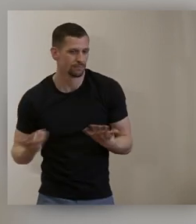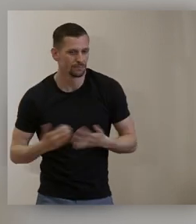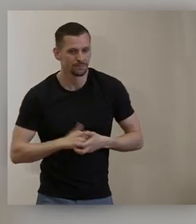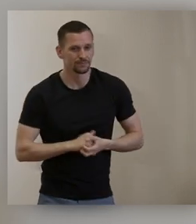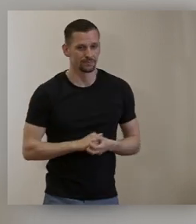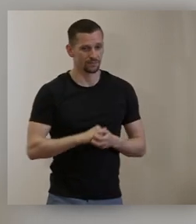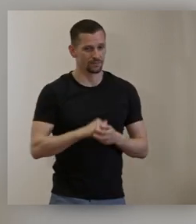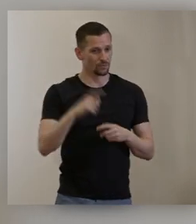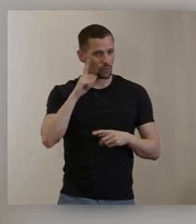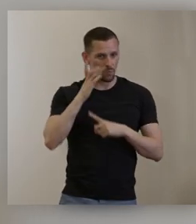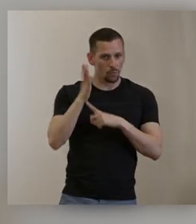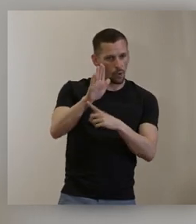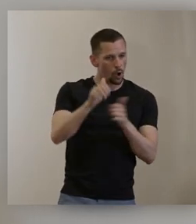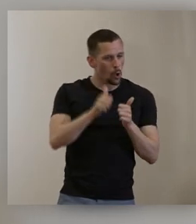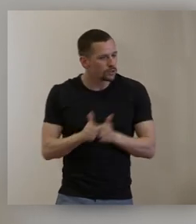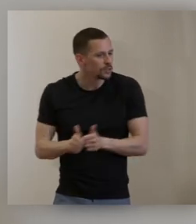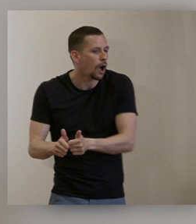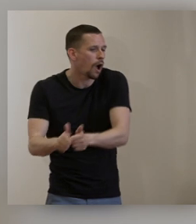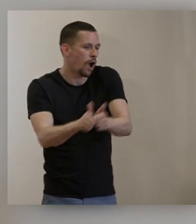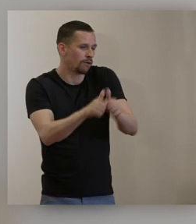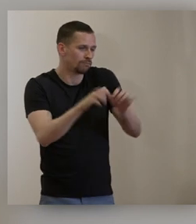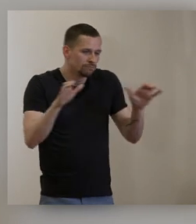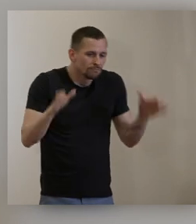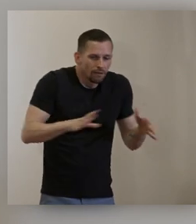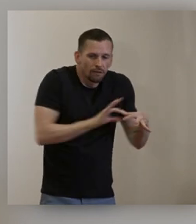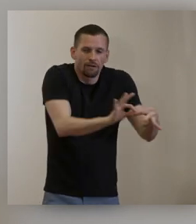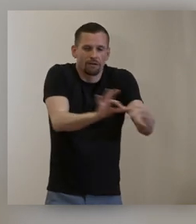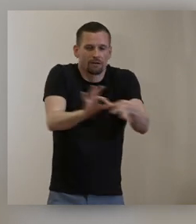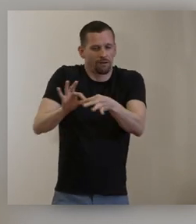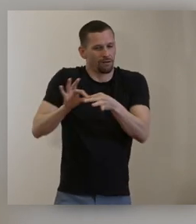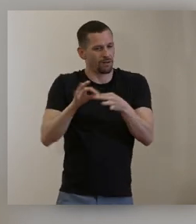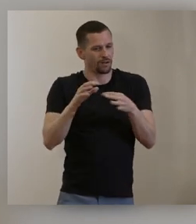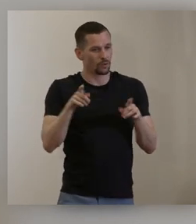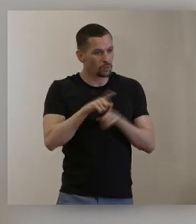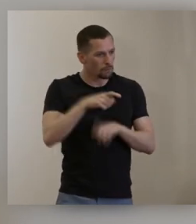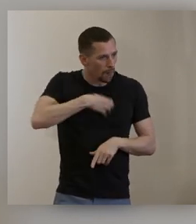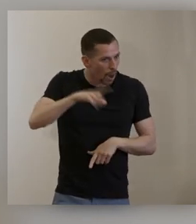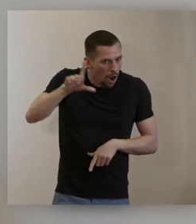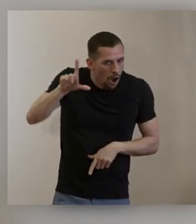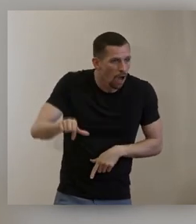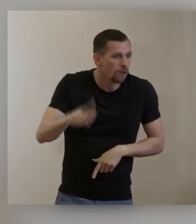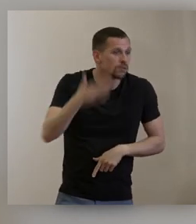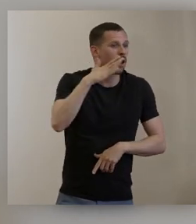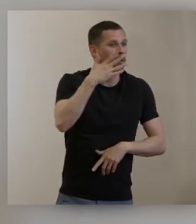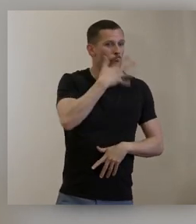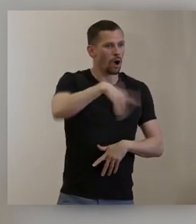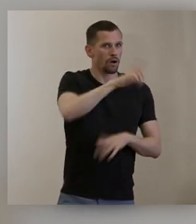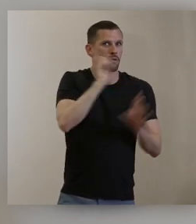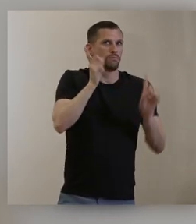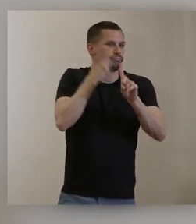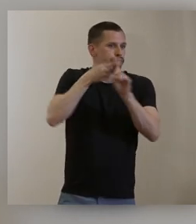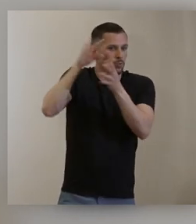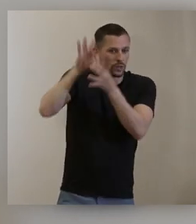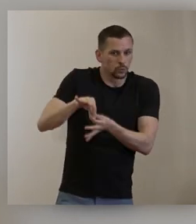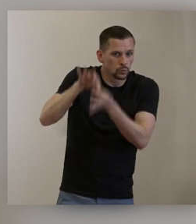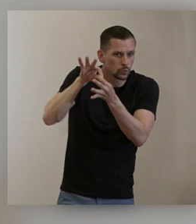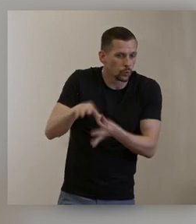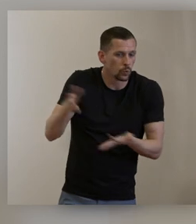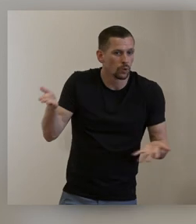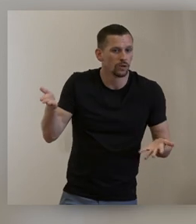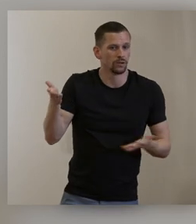un métis. Mais au début du 19e siècle, il y a beaucoup de prêtres de couleur au Brésil. Son acolyte est aussi un homme de